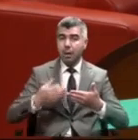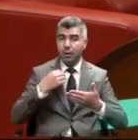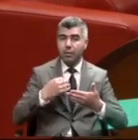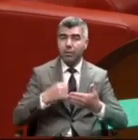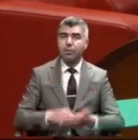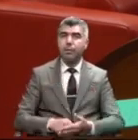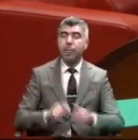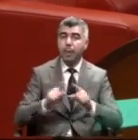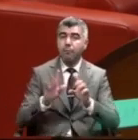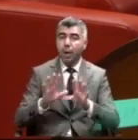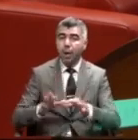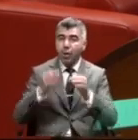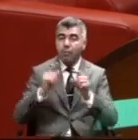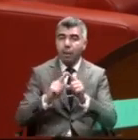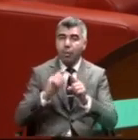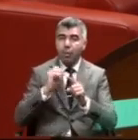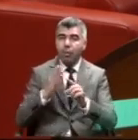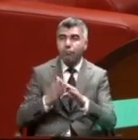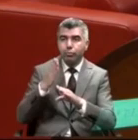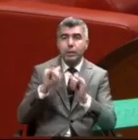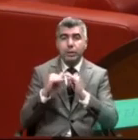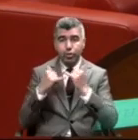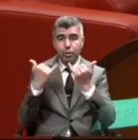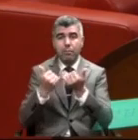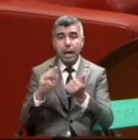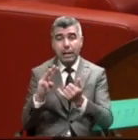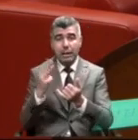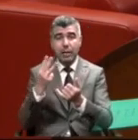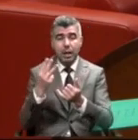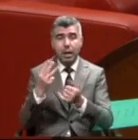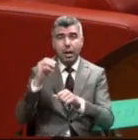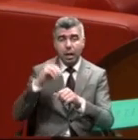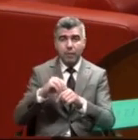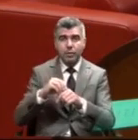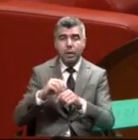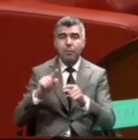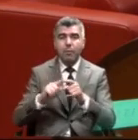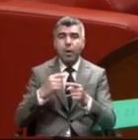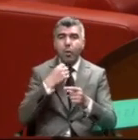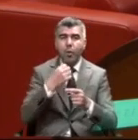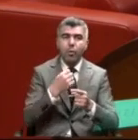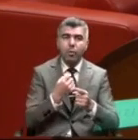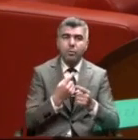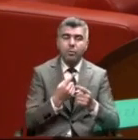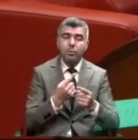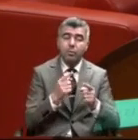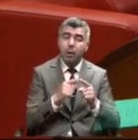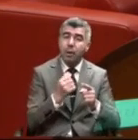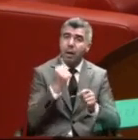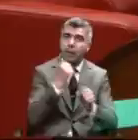هي نمشيو للصخيرات تنظمو المناظره الثالثه ولا نترجمو الاصلاحات على ارض الواقع